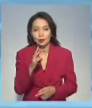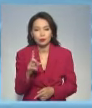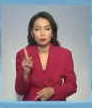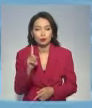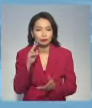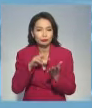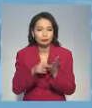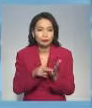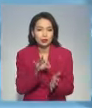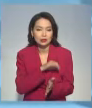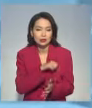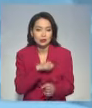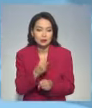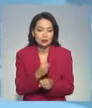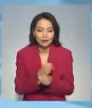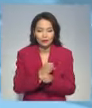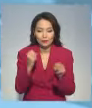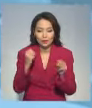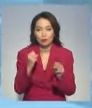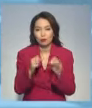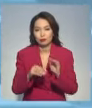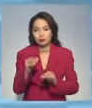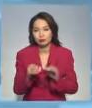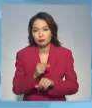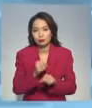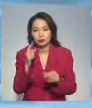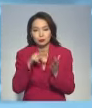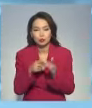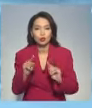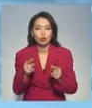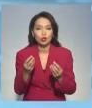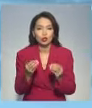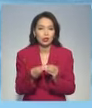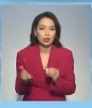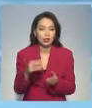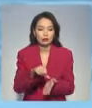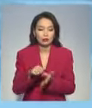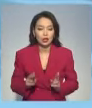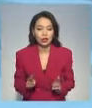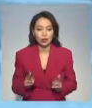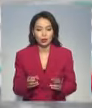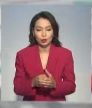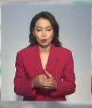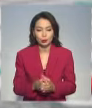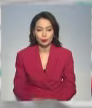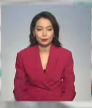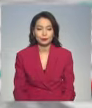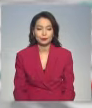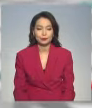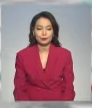планировал использовать самодельное взрывное устройство Кроме этого задержаны и осуждены десятки членов террористических групп